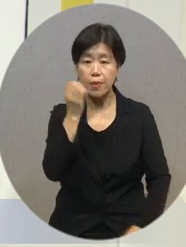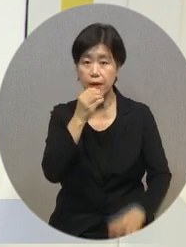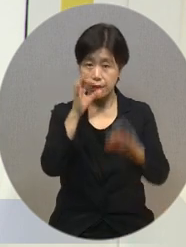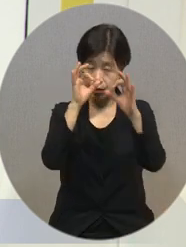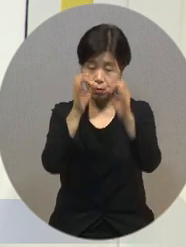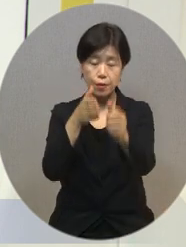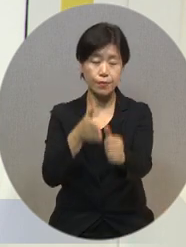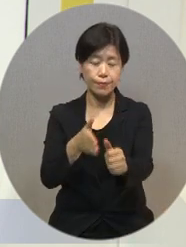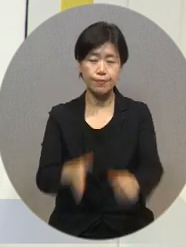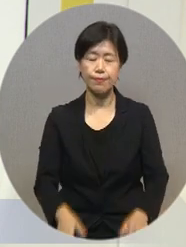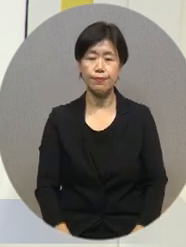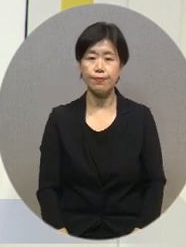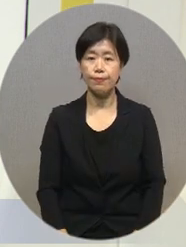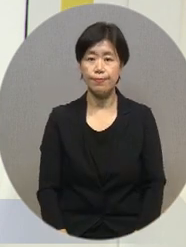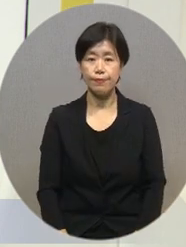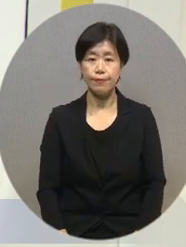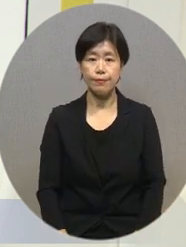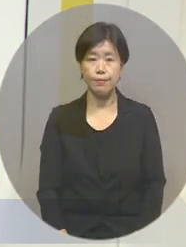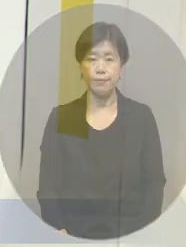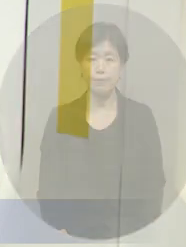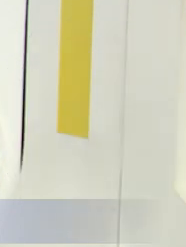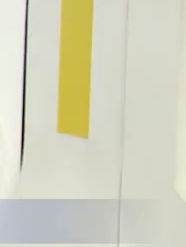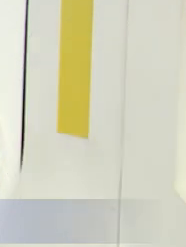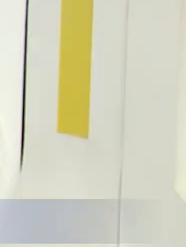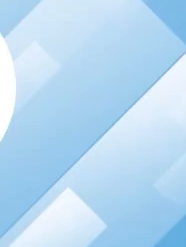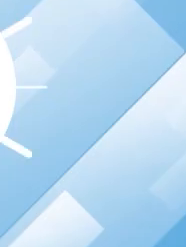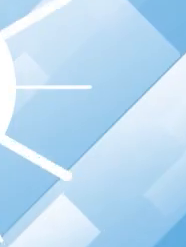홈페이지를 통해 확인할 수 있습니다